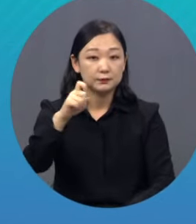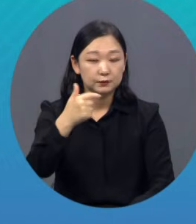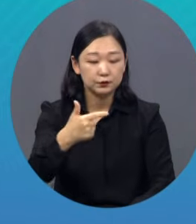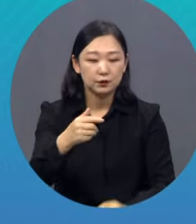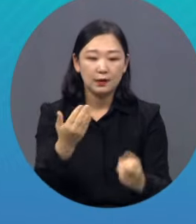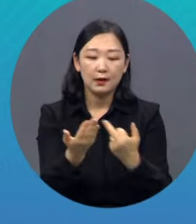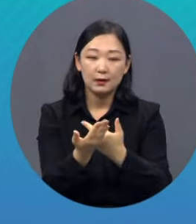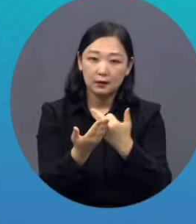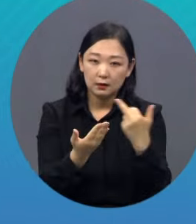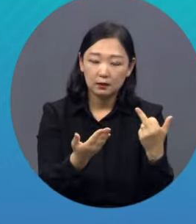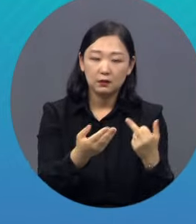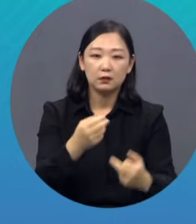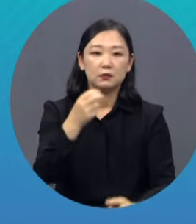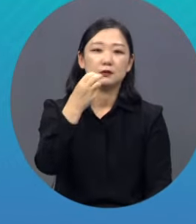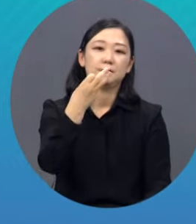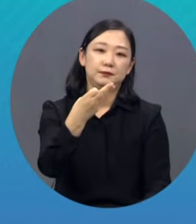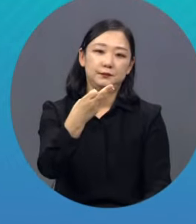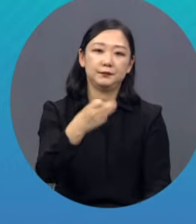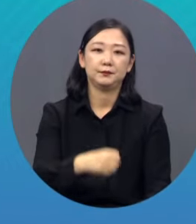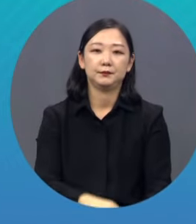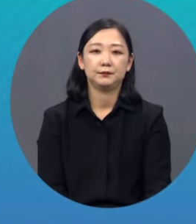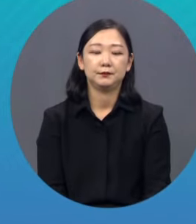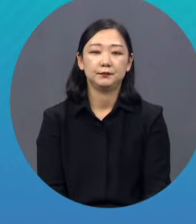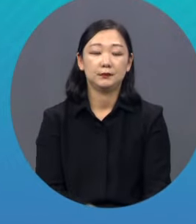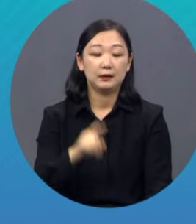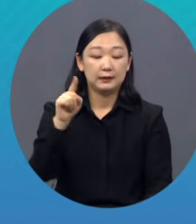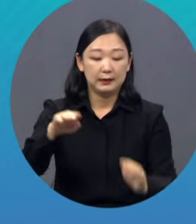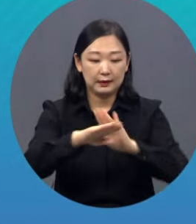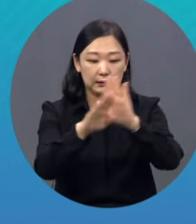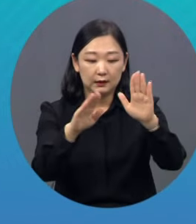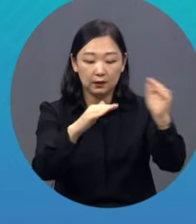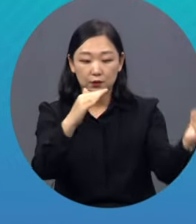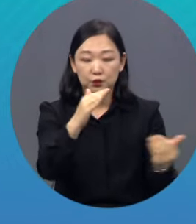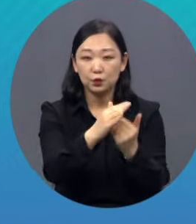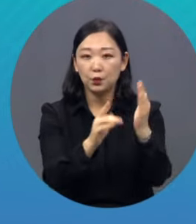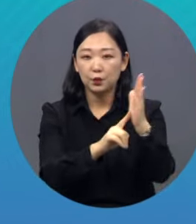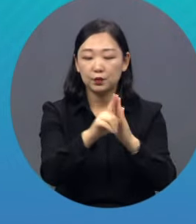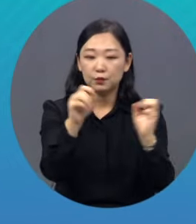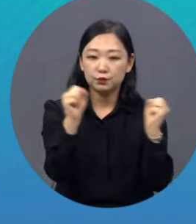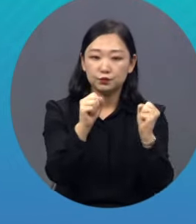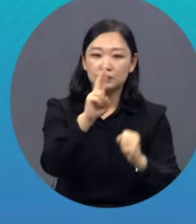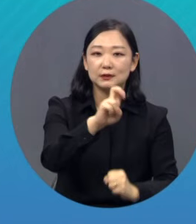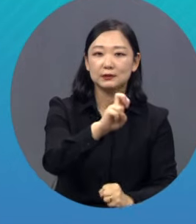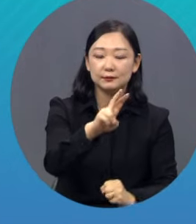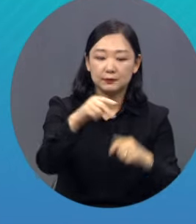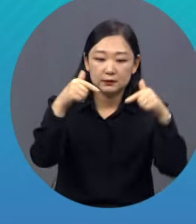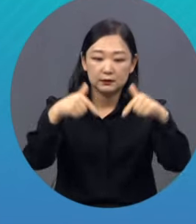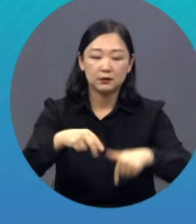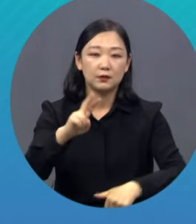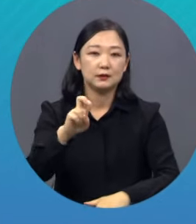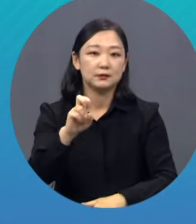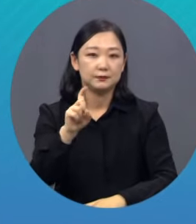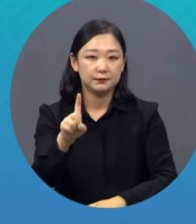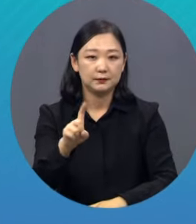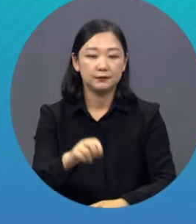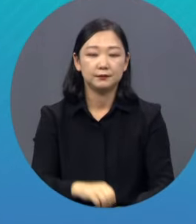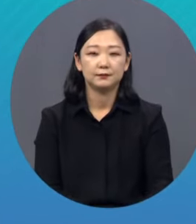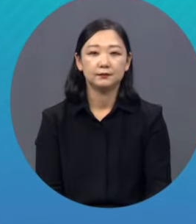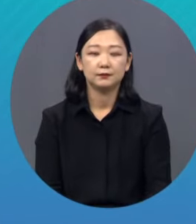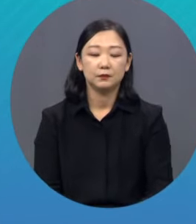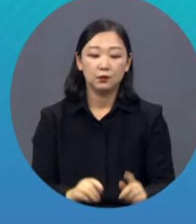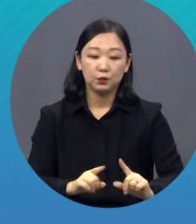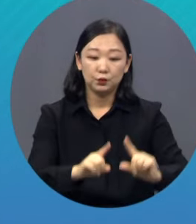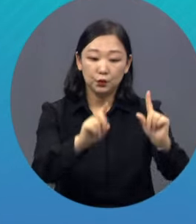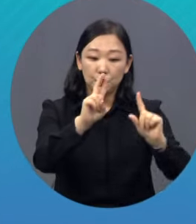한라산 성판 아은 13도 또 보이겠습니다 내일 낮 최고 기온은 북부지역 22도 서부 지역 21도 예상되고요